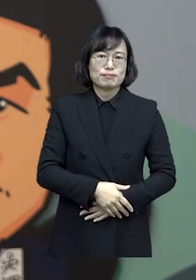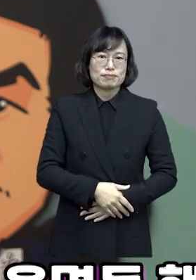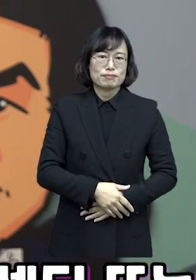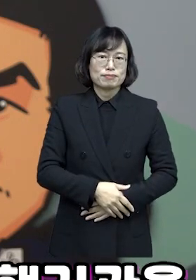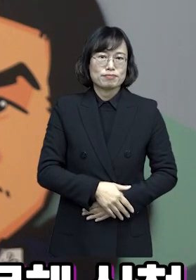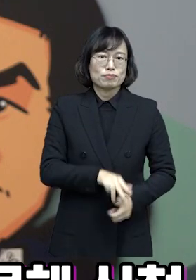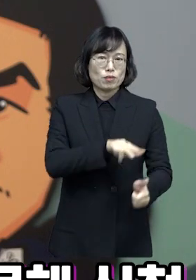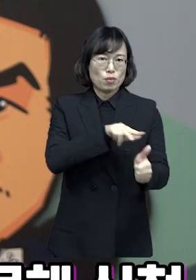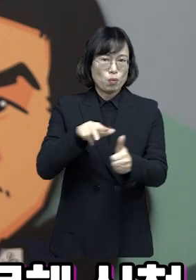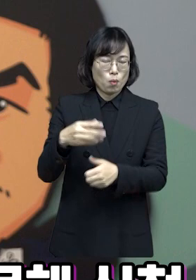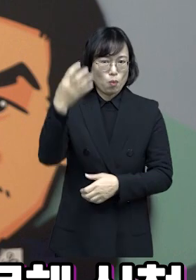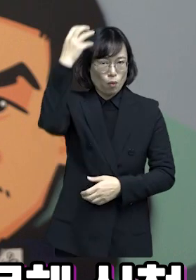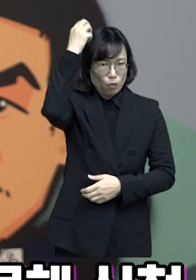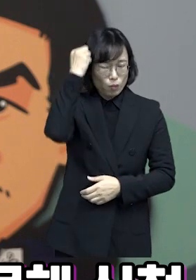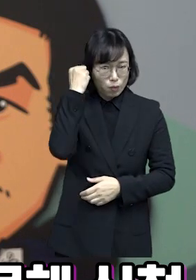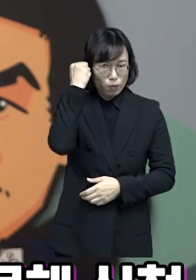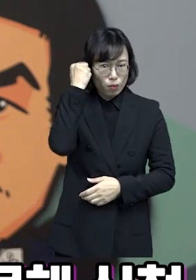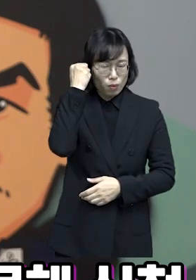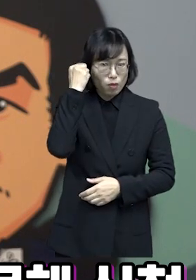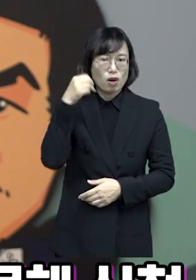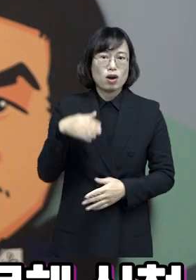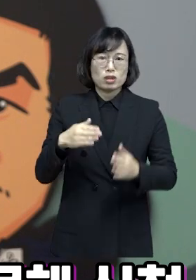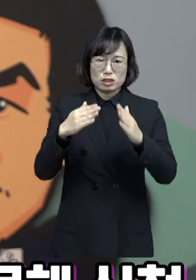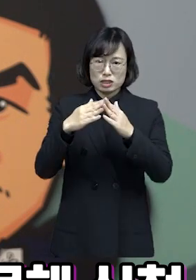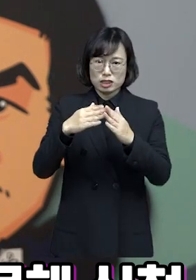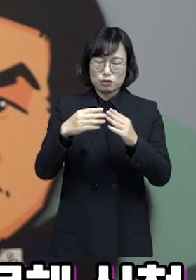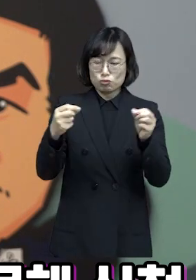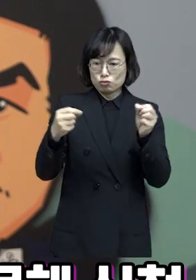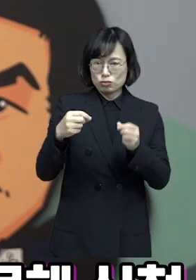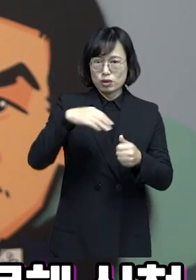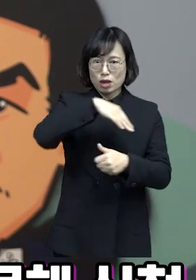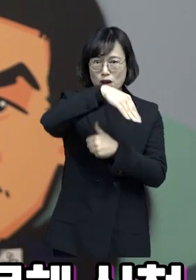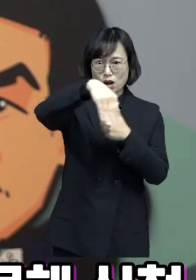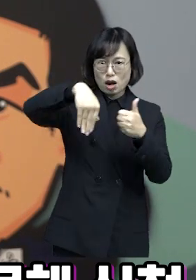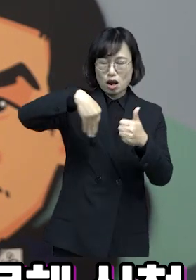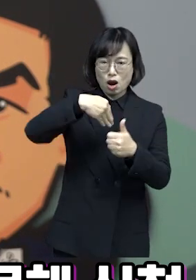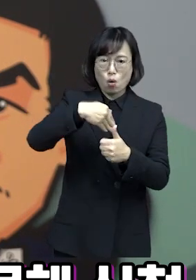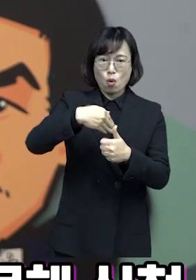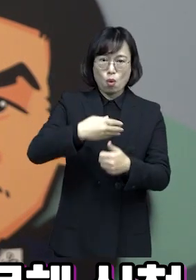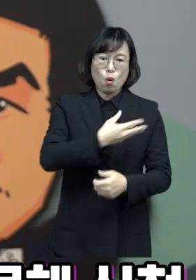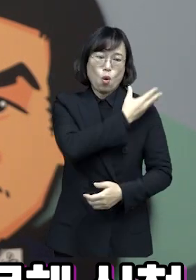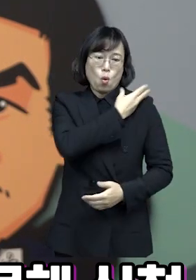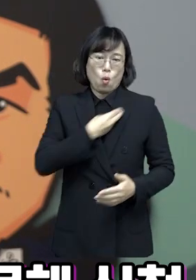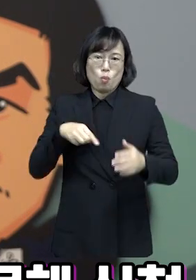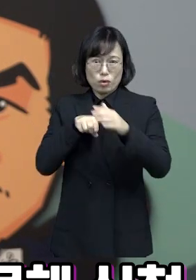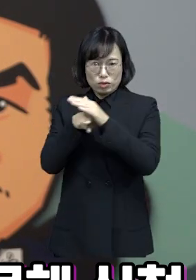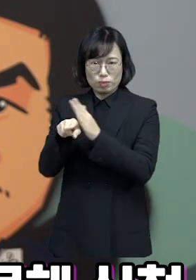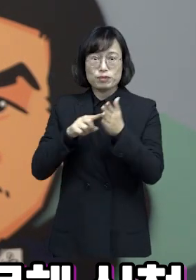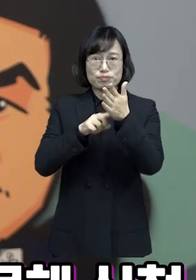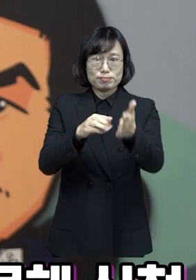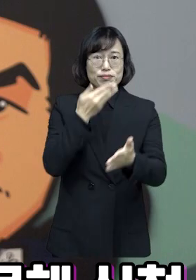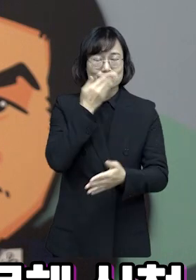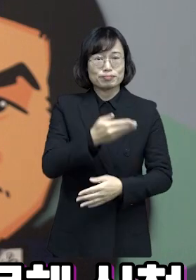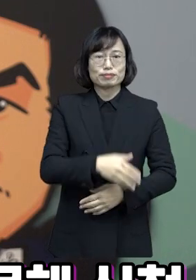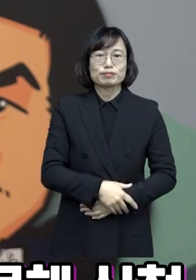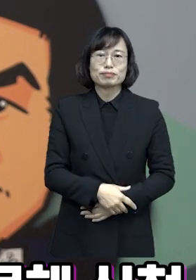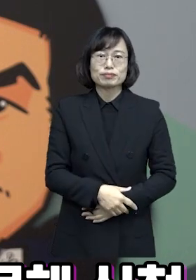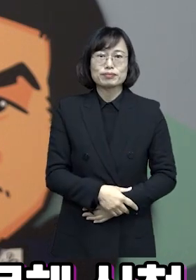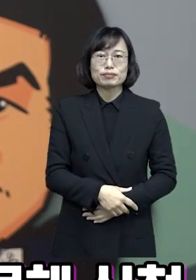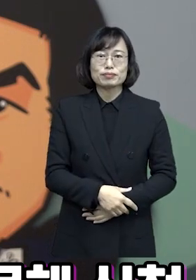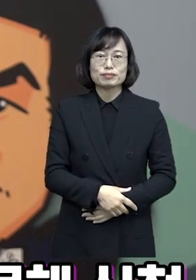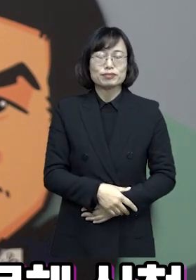신청은 불가능하다고 하니까요. 이 점 꼭 참고하셔서 모집 분야에 따라 행정복지센터 또는 사업 수행기관을